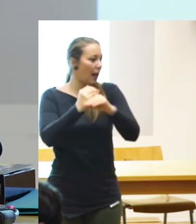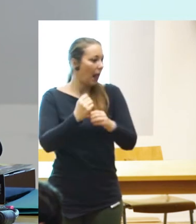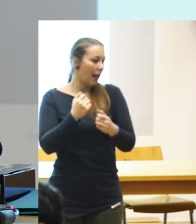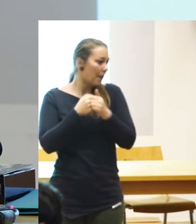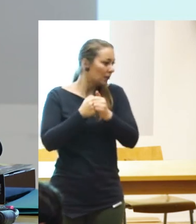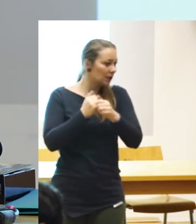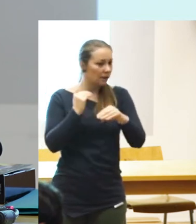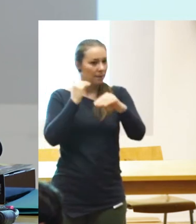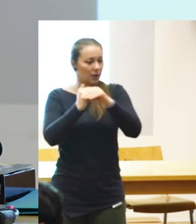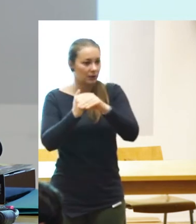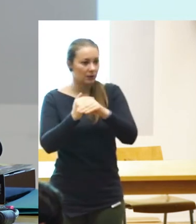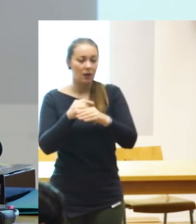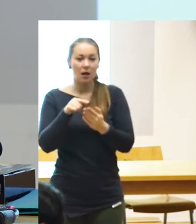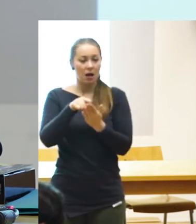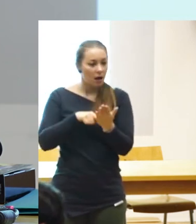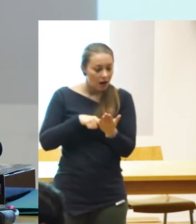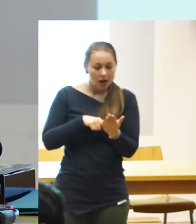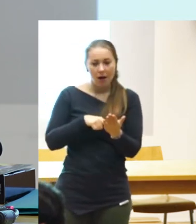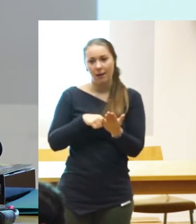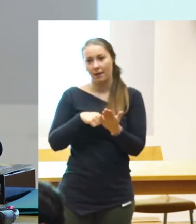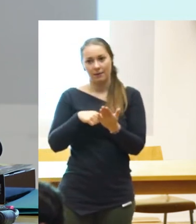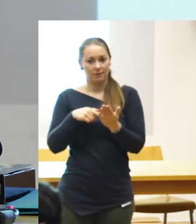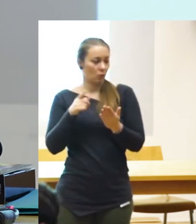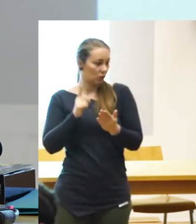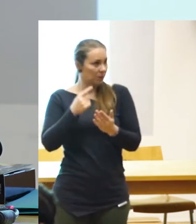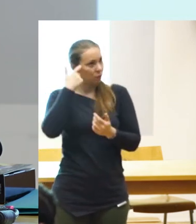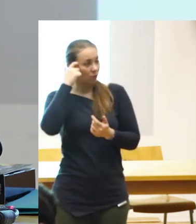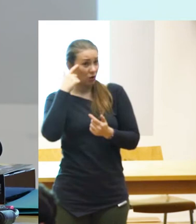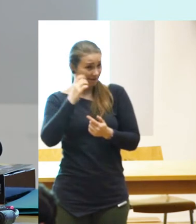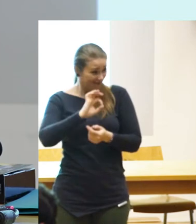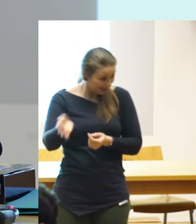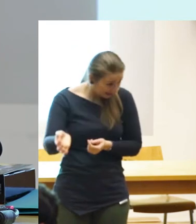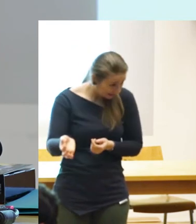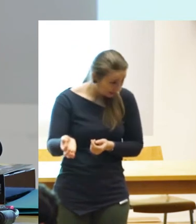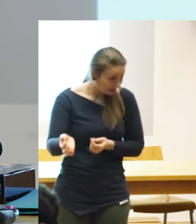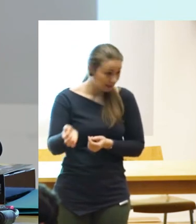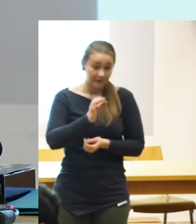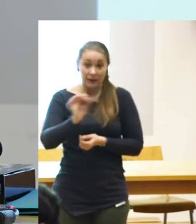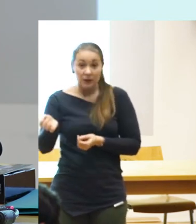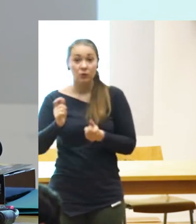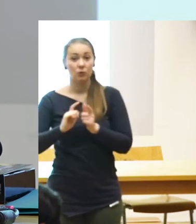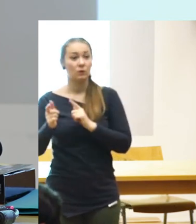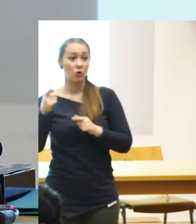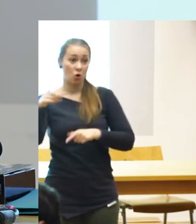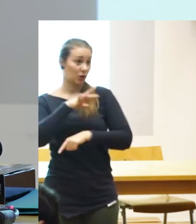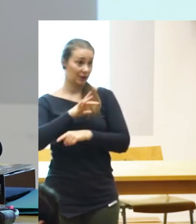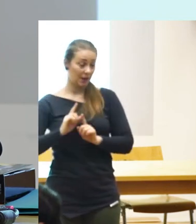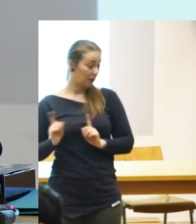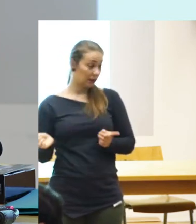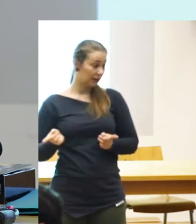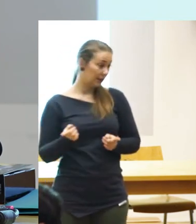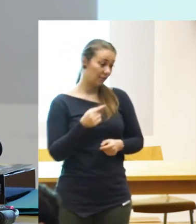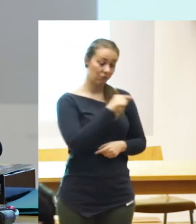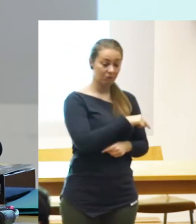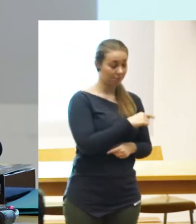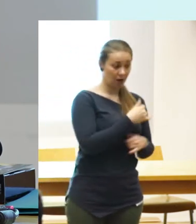o kterých musíme minimálně vědět. Takže ta situace vlastně v Ostravě je v tomhletom směru poněkud jiná a kromě toho, že